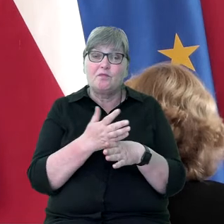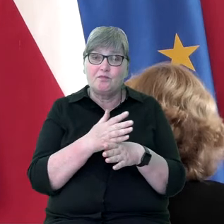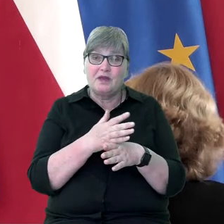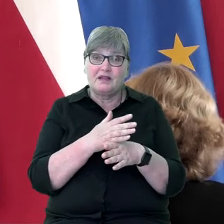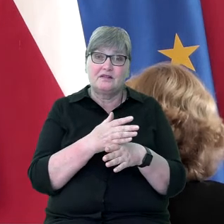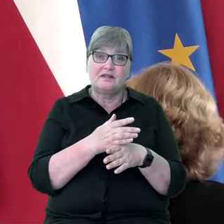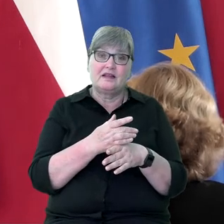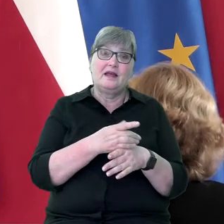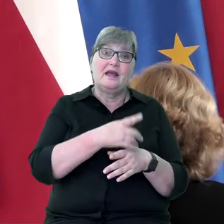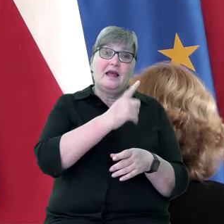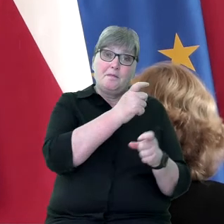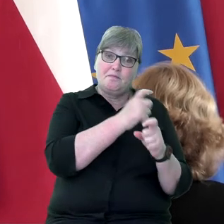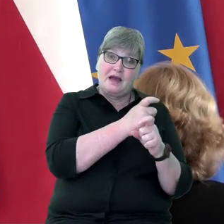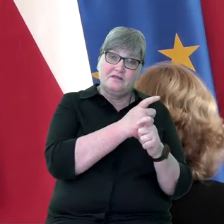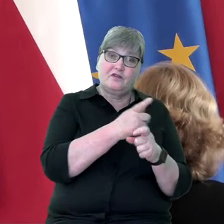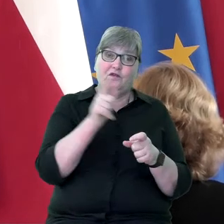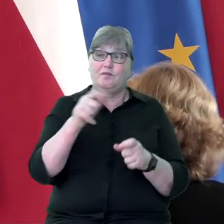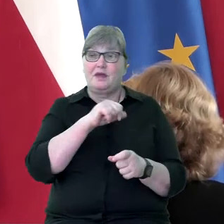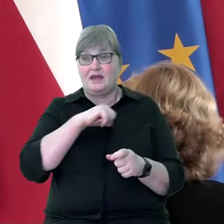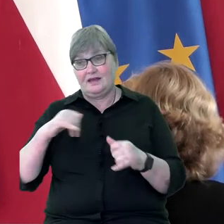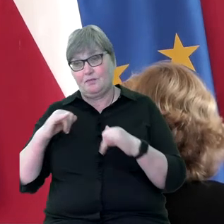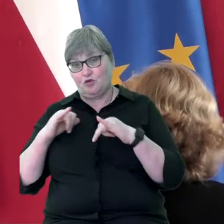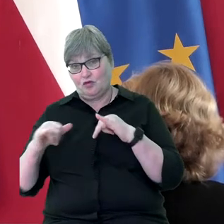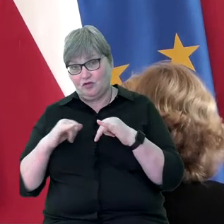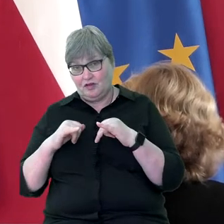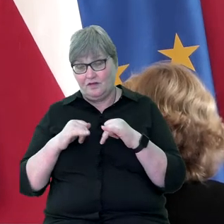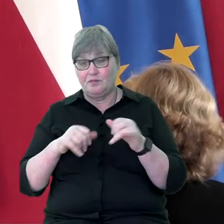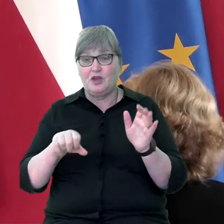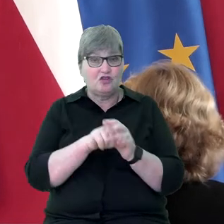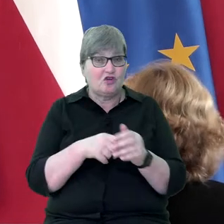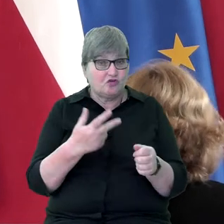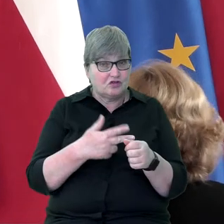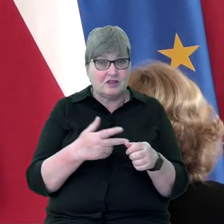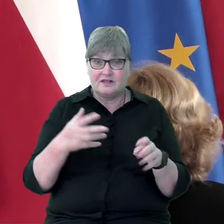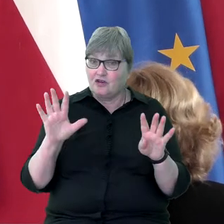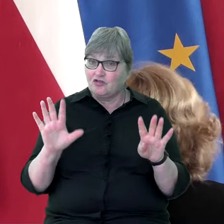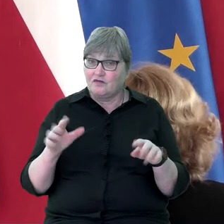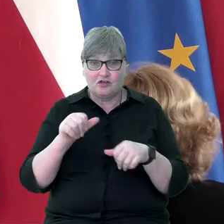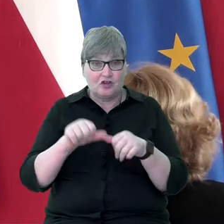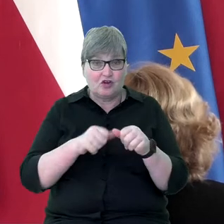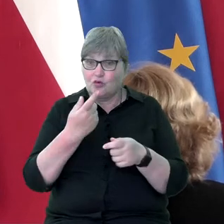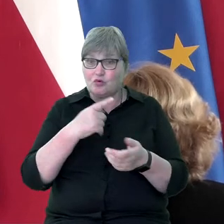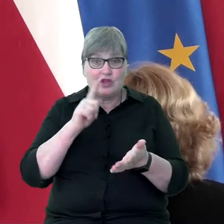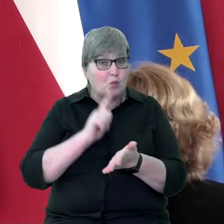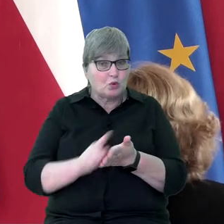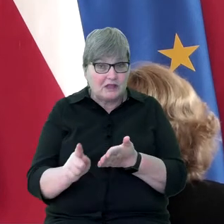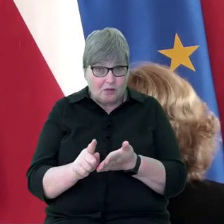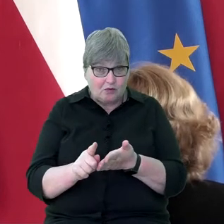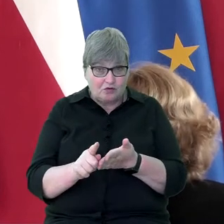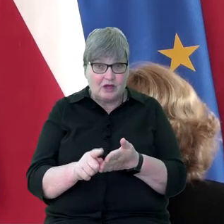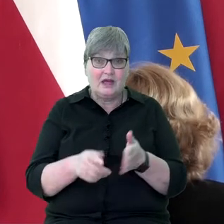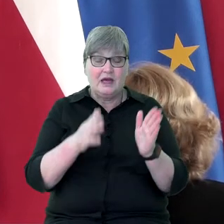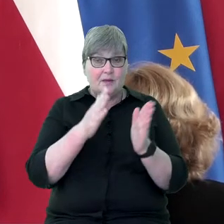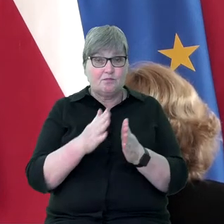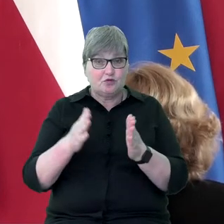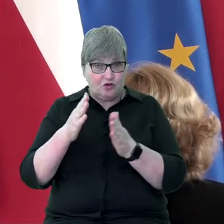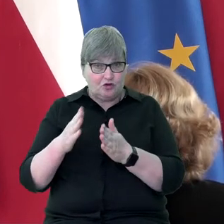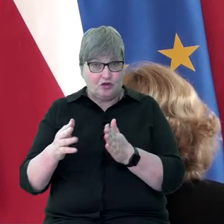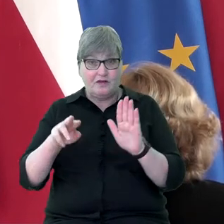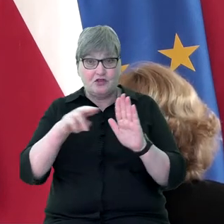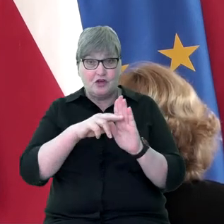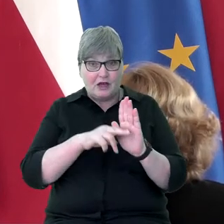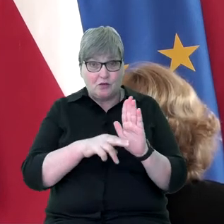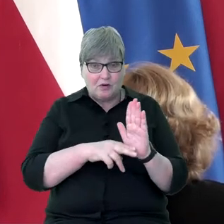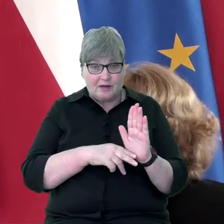1939 roku nawet nie udało się wydać takiej pragmatyki służbowej nawet dla urzędników samorządowych, nie mówiąc już o jednej